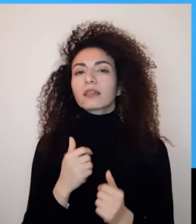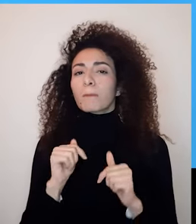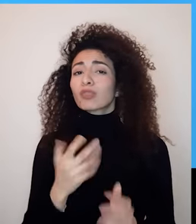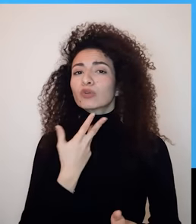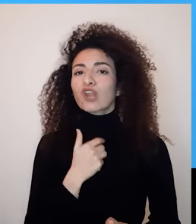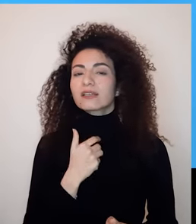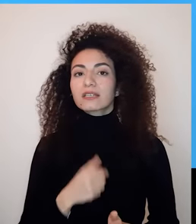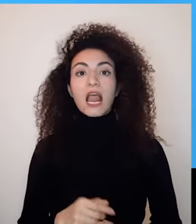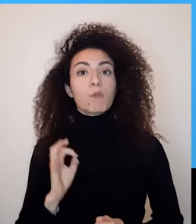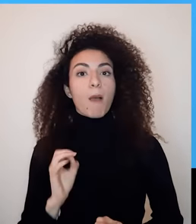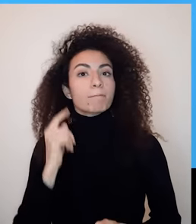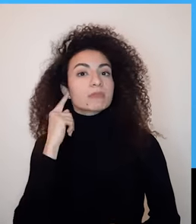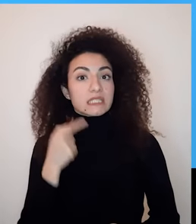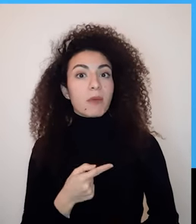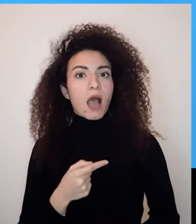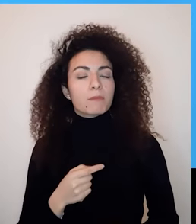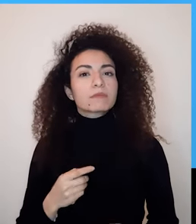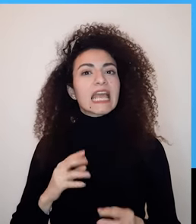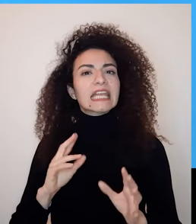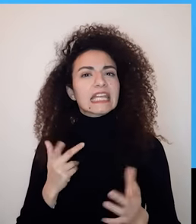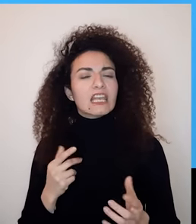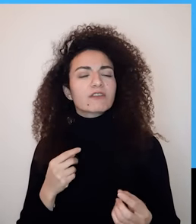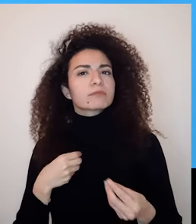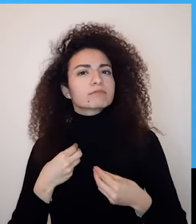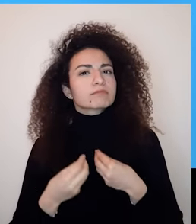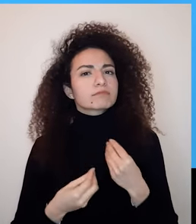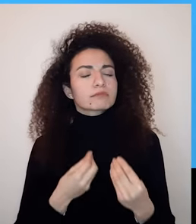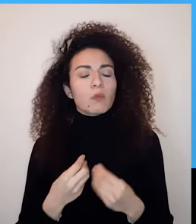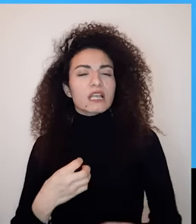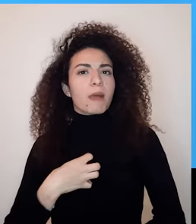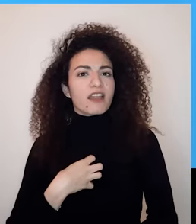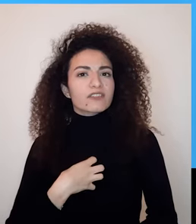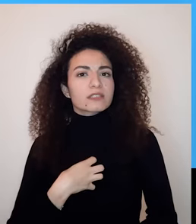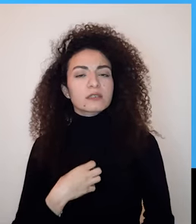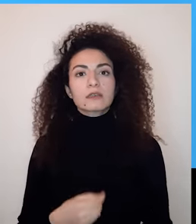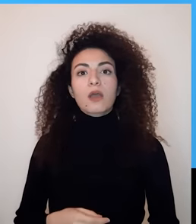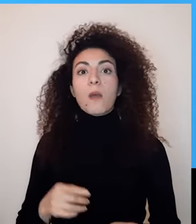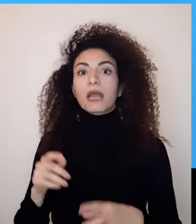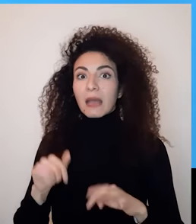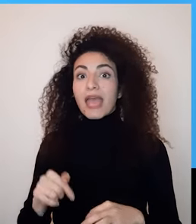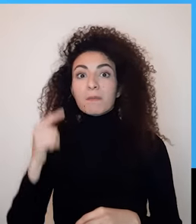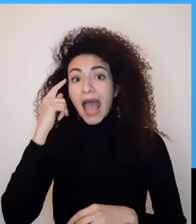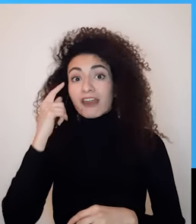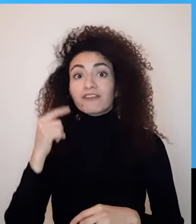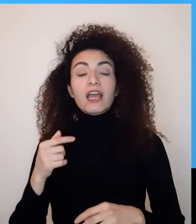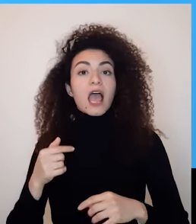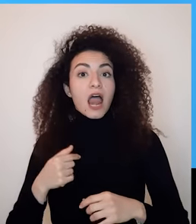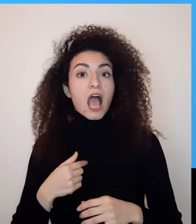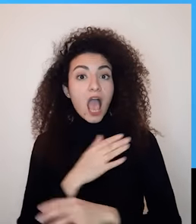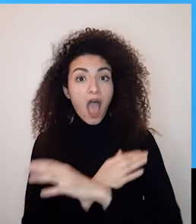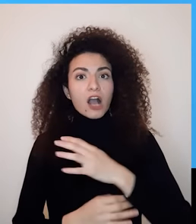الجنسي بحياتهم، لابد من الإصغاء لها، مرافقتها، ومعرفة كيفية ترجمتها حسب المسيرة الشخصية لكل شخص، مع